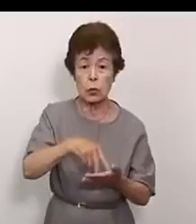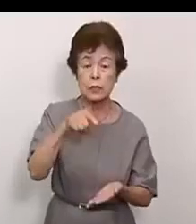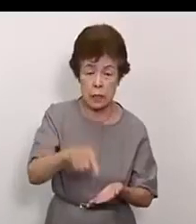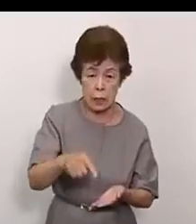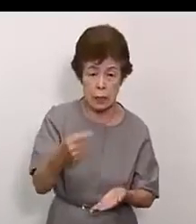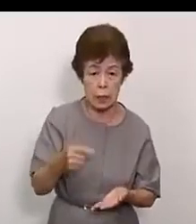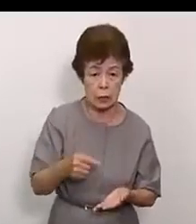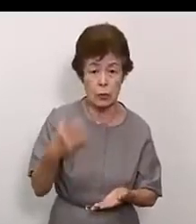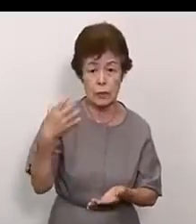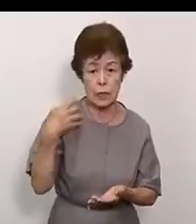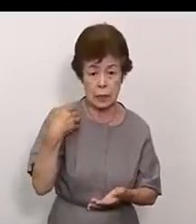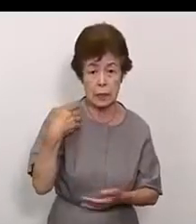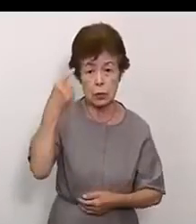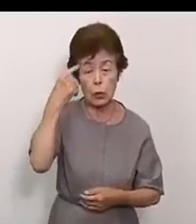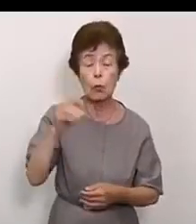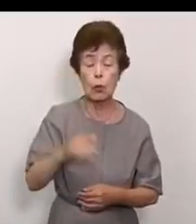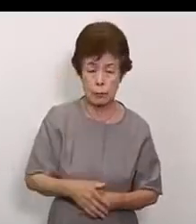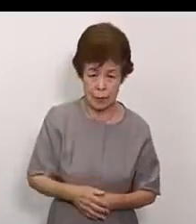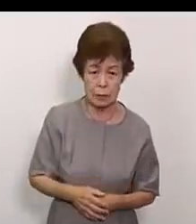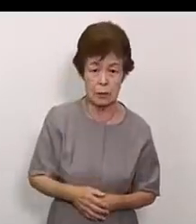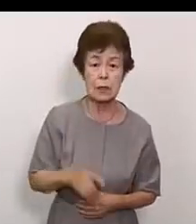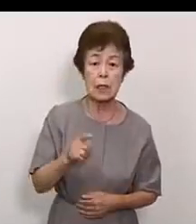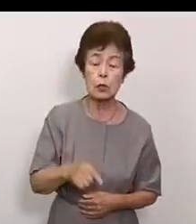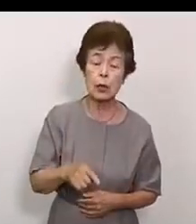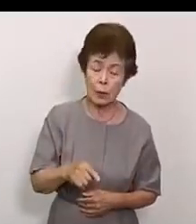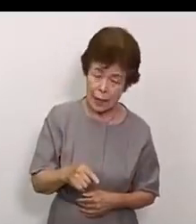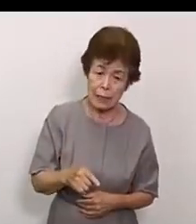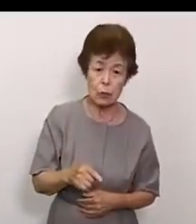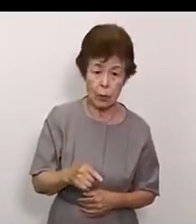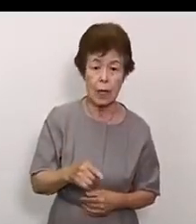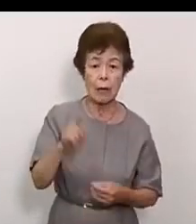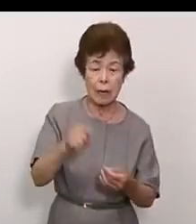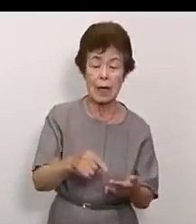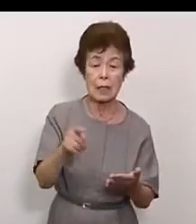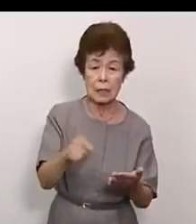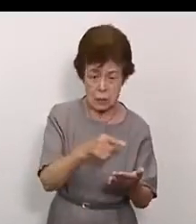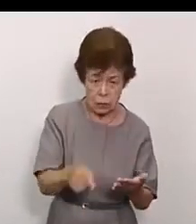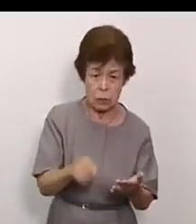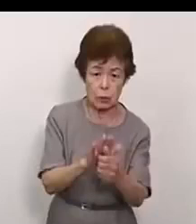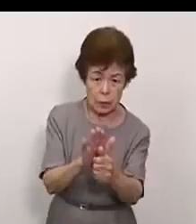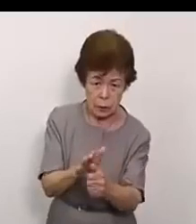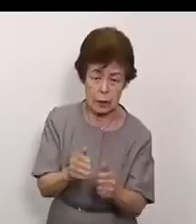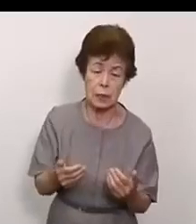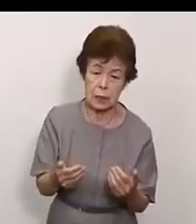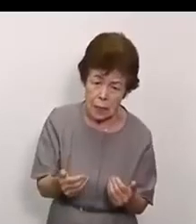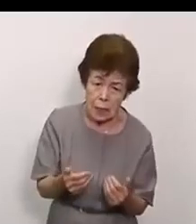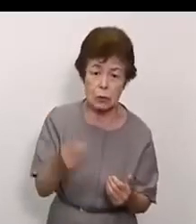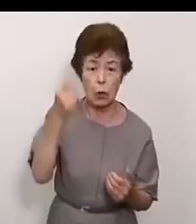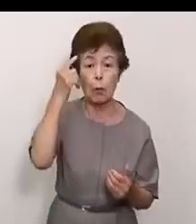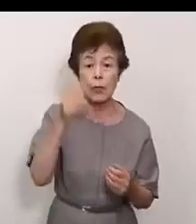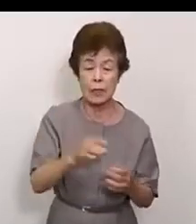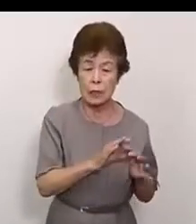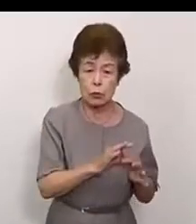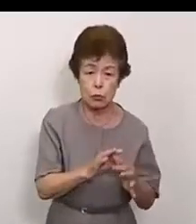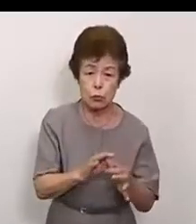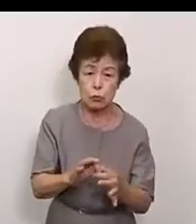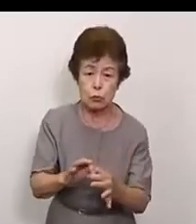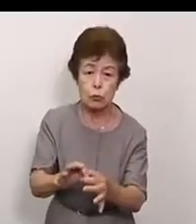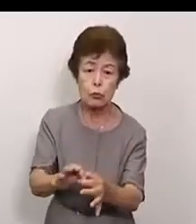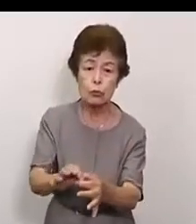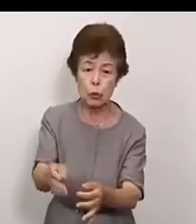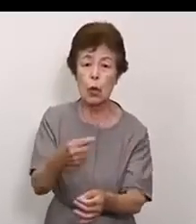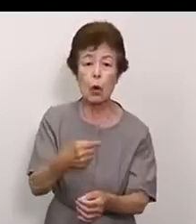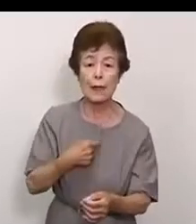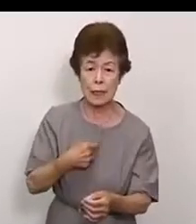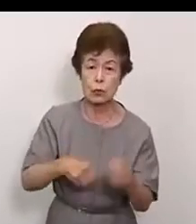けど、まあ、それをなんとか果たさなきゃいけないという気持ちがずっと私を